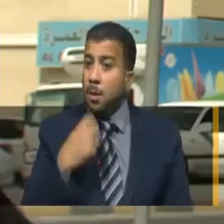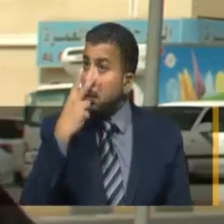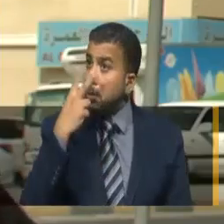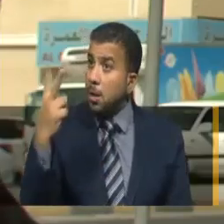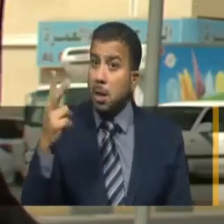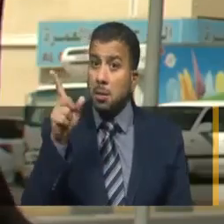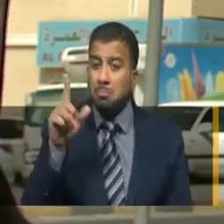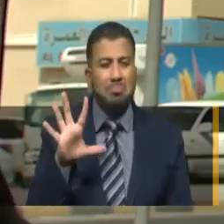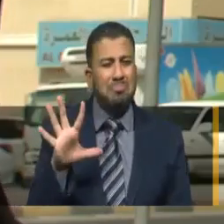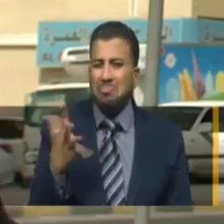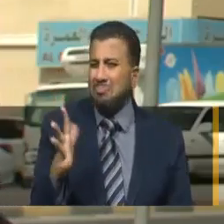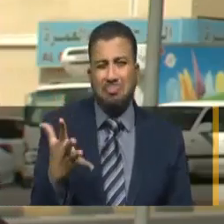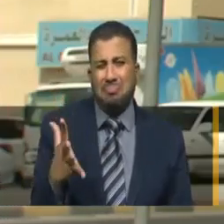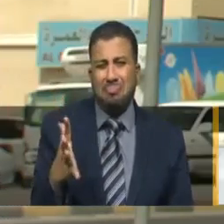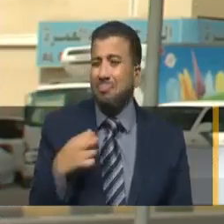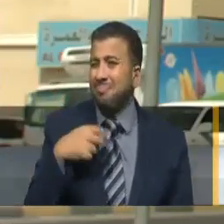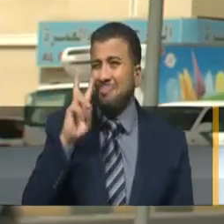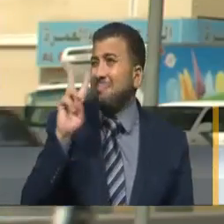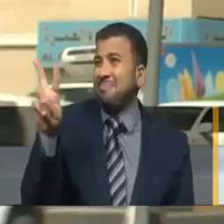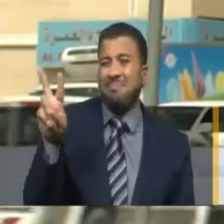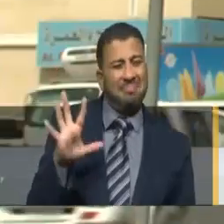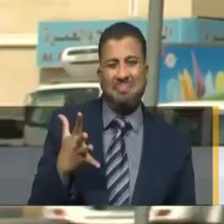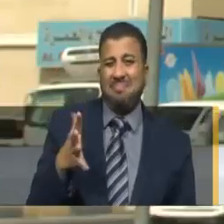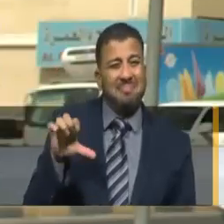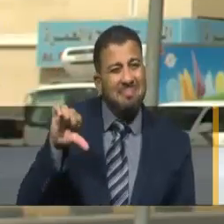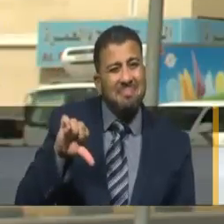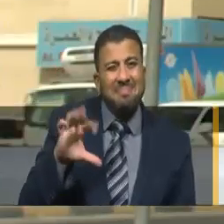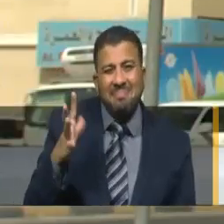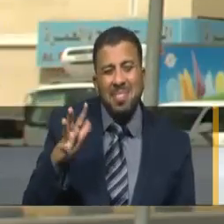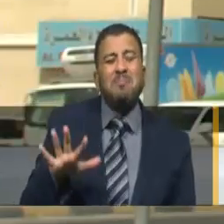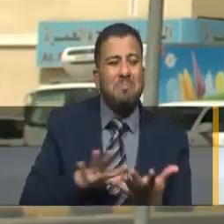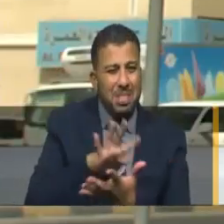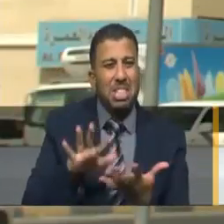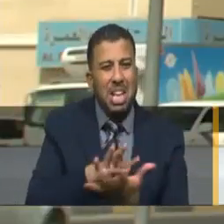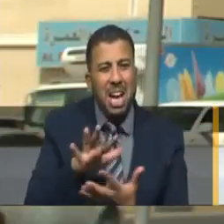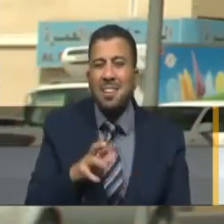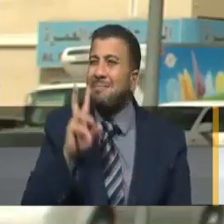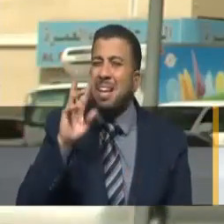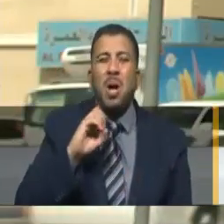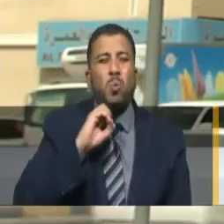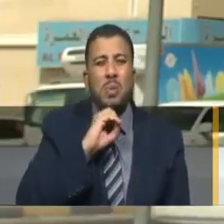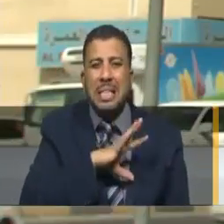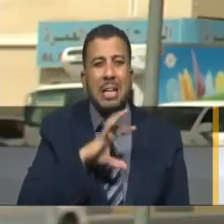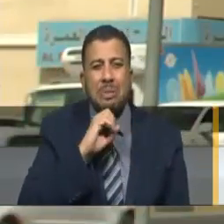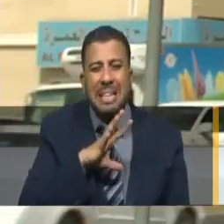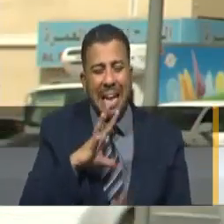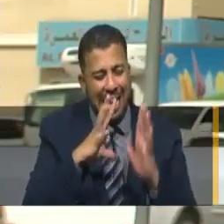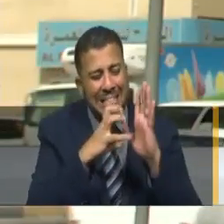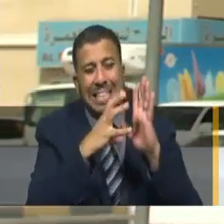للبناء مش كما يجب، يعني فيها مشاكل، أوساخ،